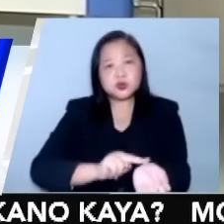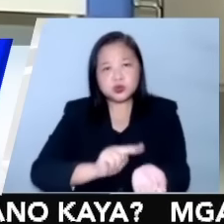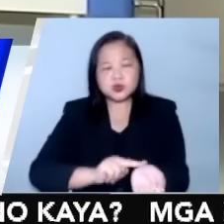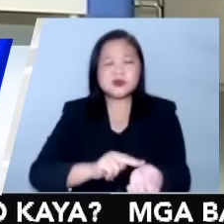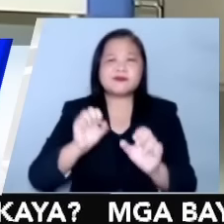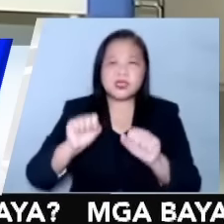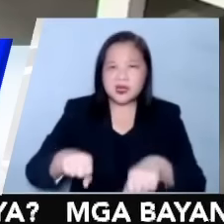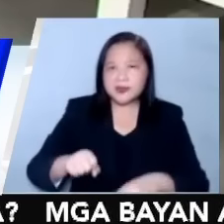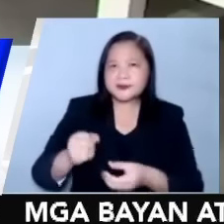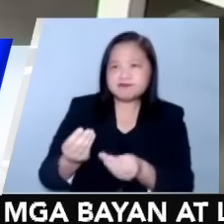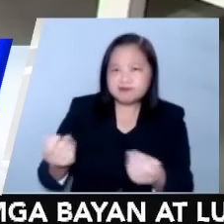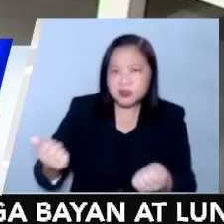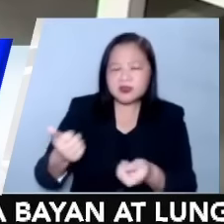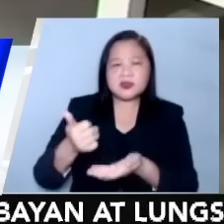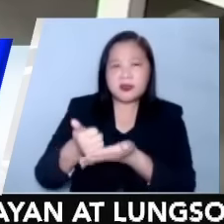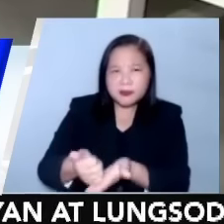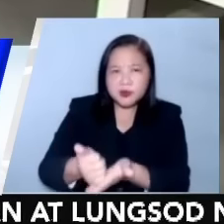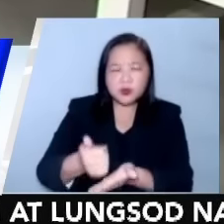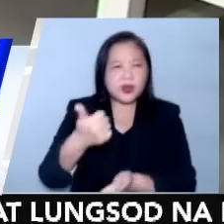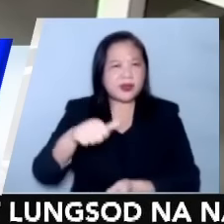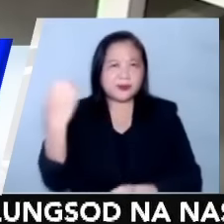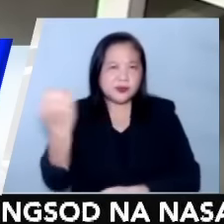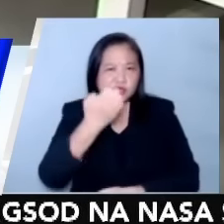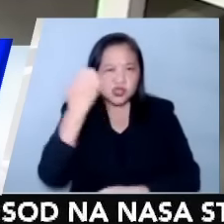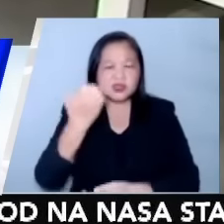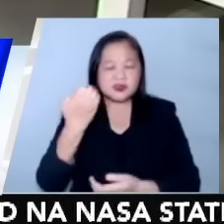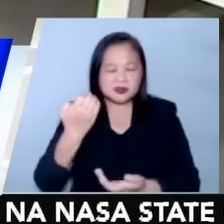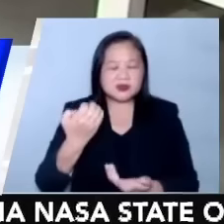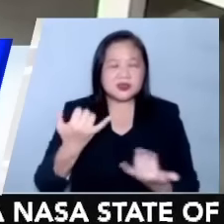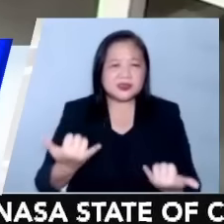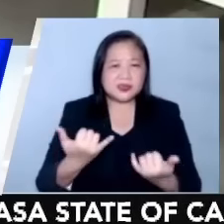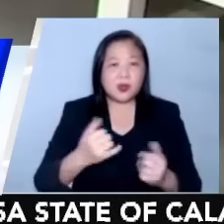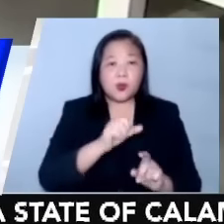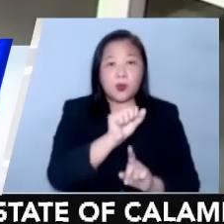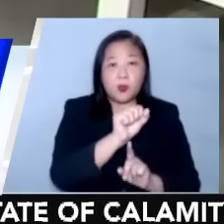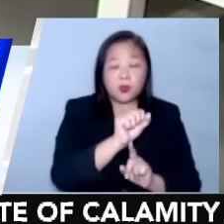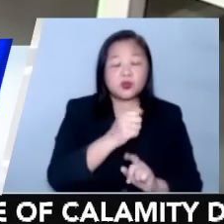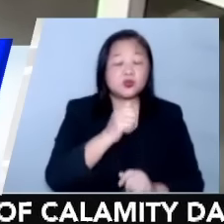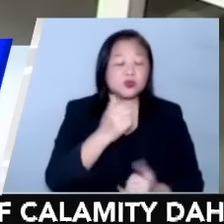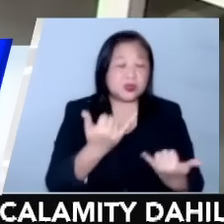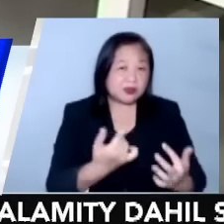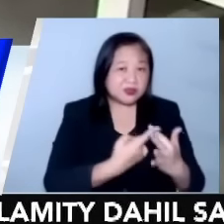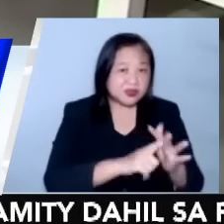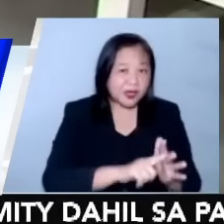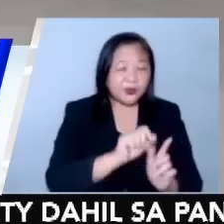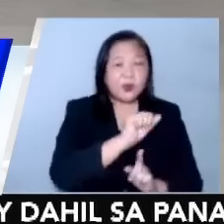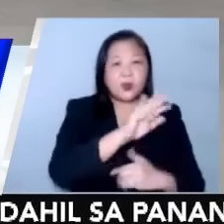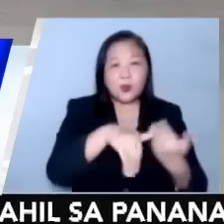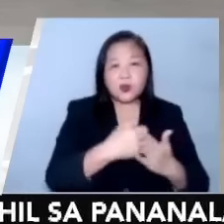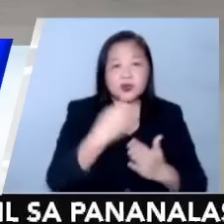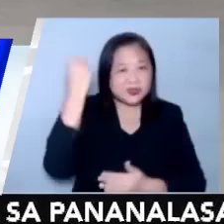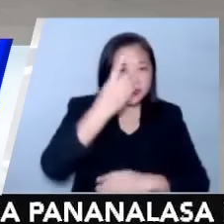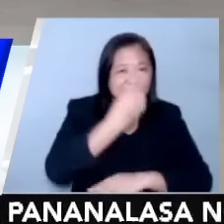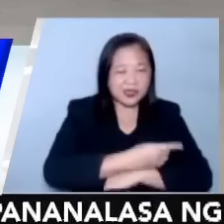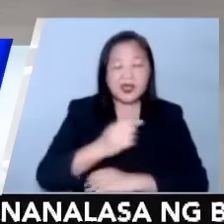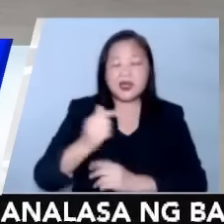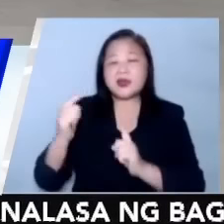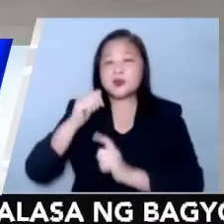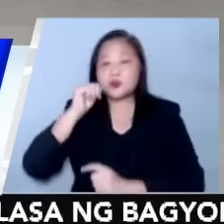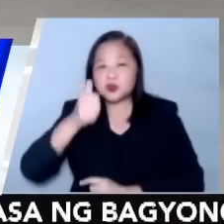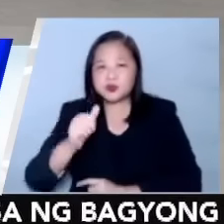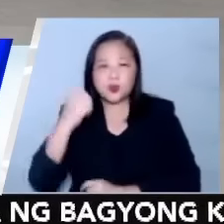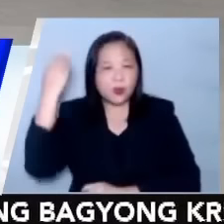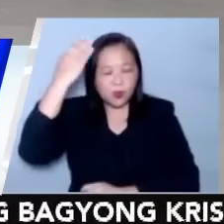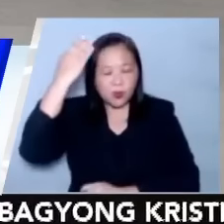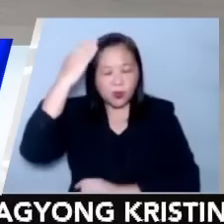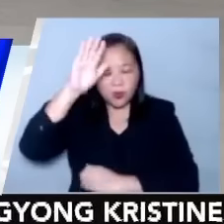emergency. Epektibo yan ngayong All Saints Day hanggang bukas, All Souls Day. Paalala lang DOH sa mga bibisita sa mga